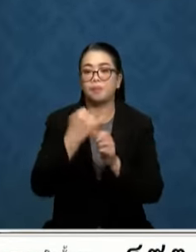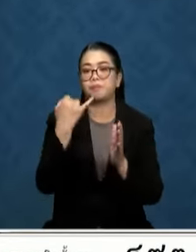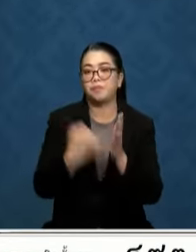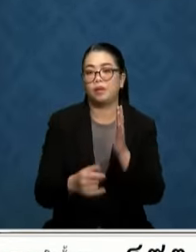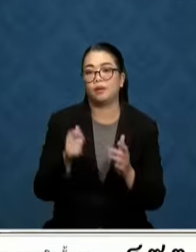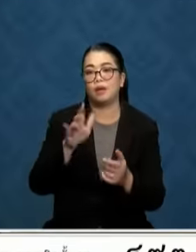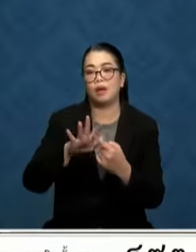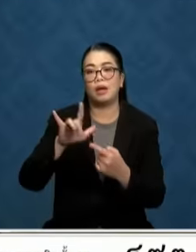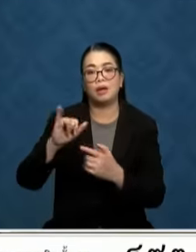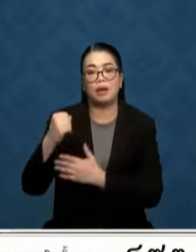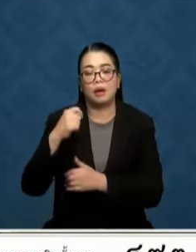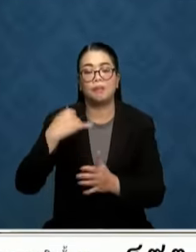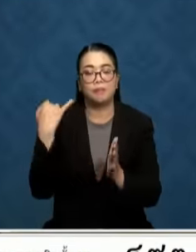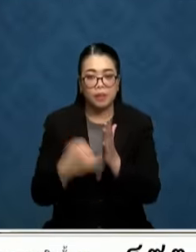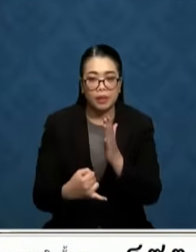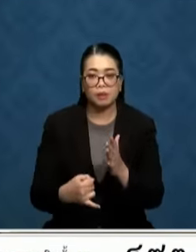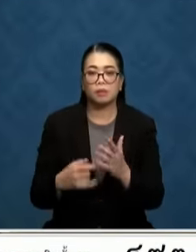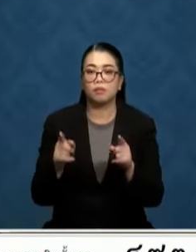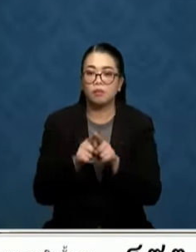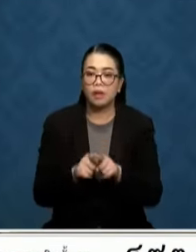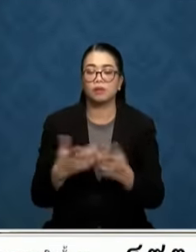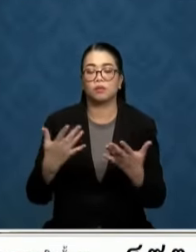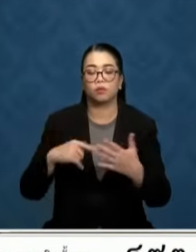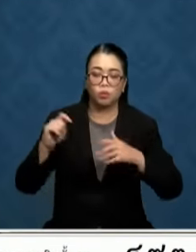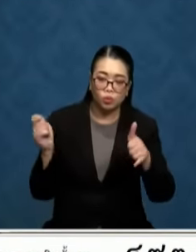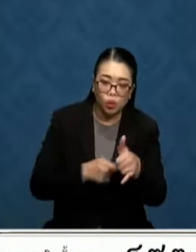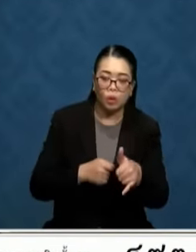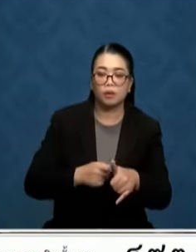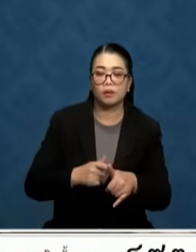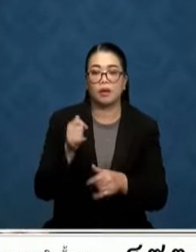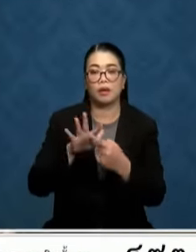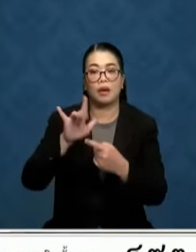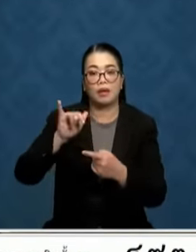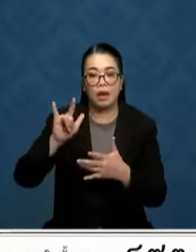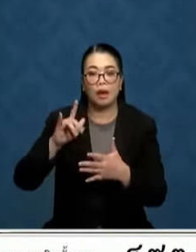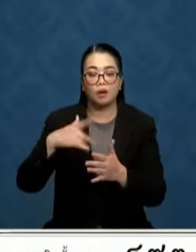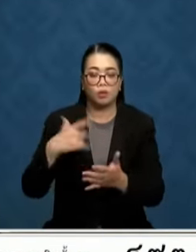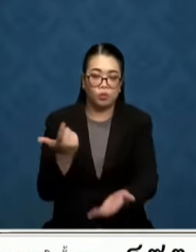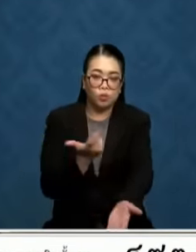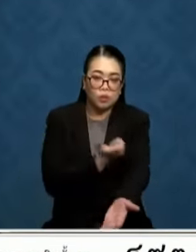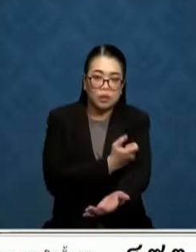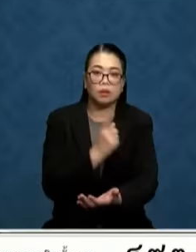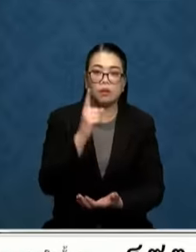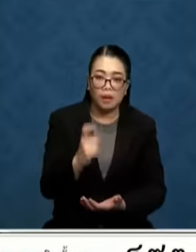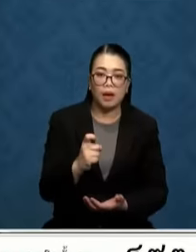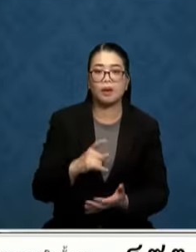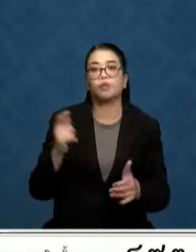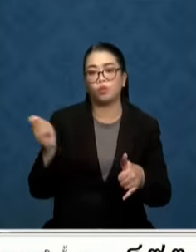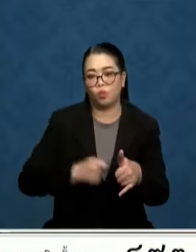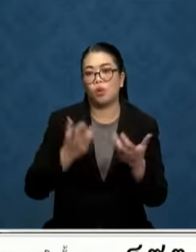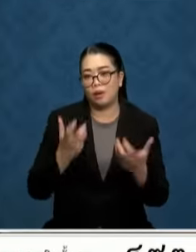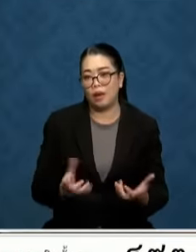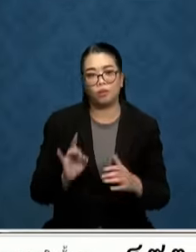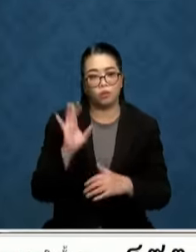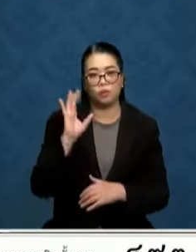รายแงมีความผิดฐานกระบบต มีโทษทางอายาสูงสุคือการประหารชีวิตถปธานครับ